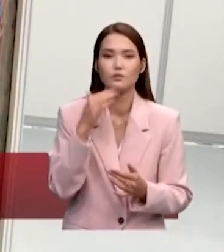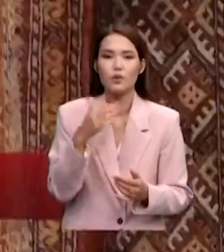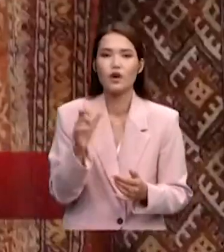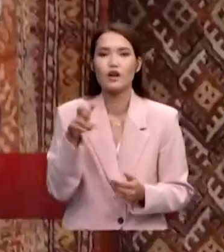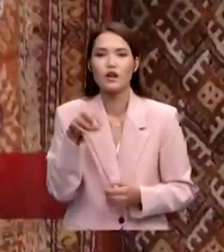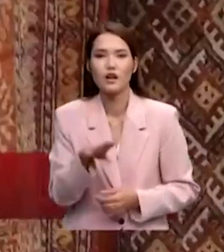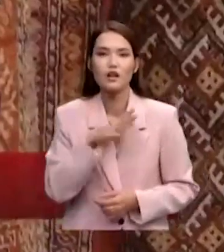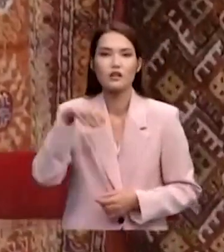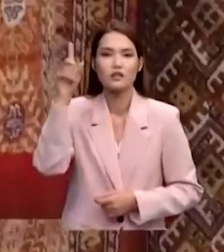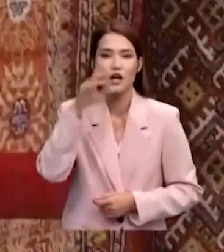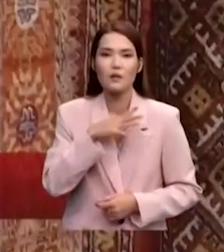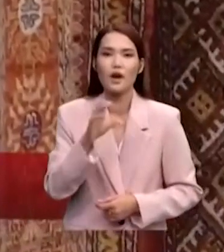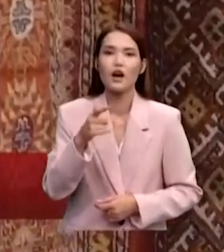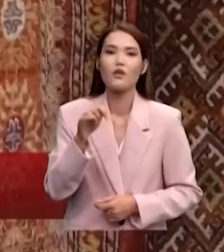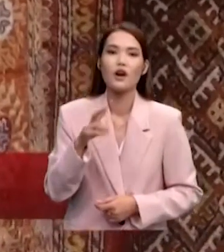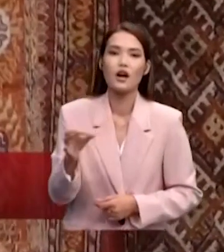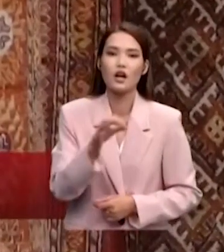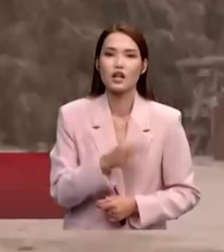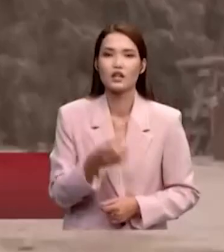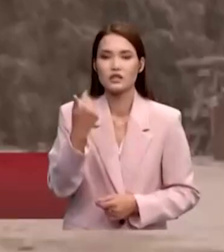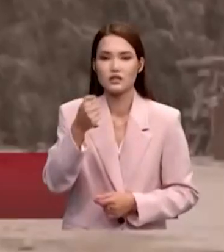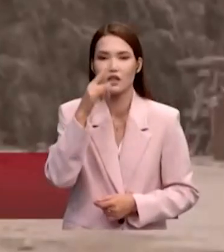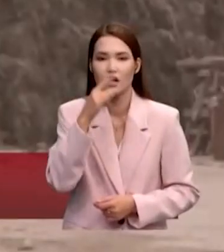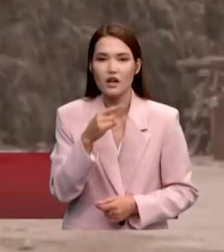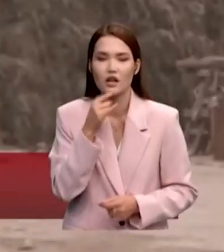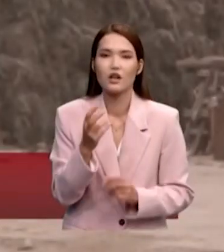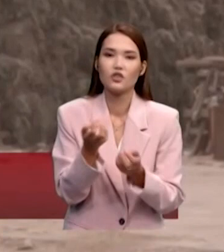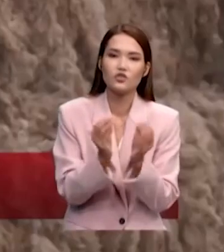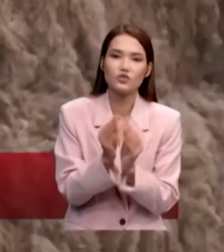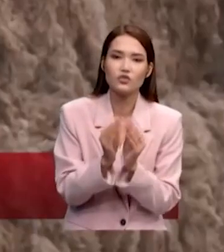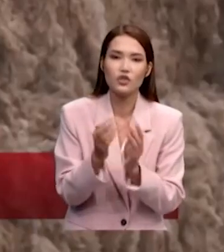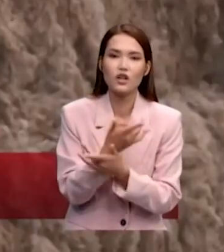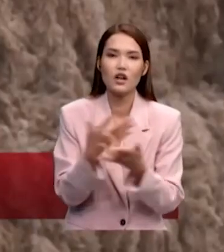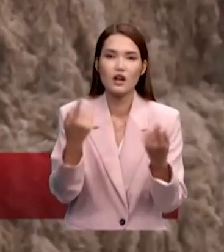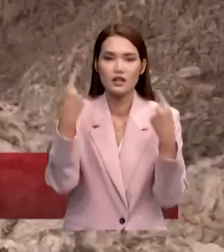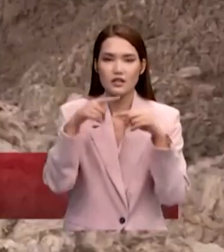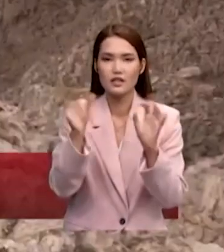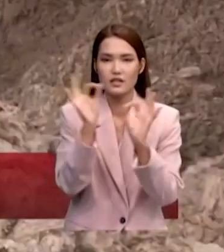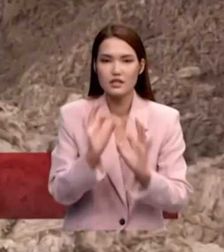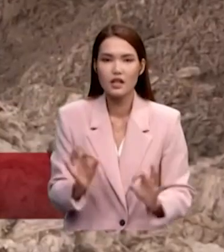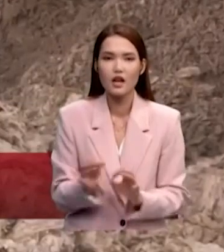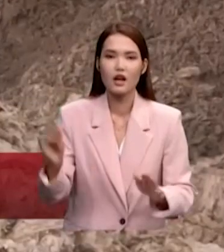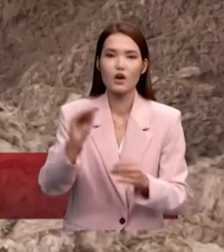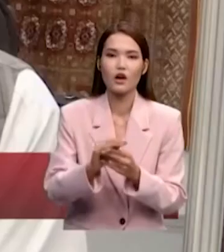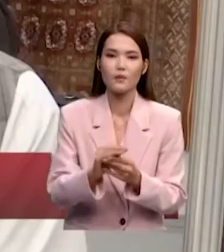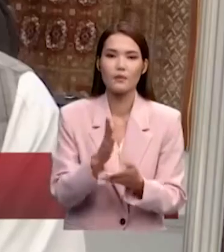выбрасывают. Как отмечают афганские специалисты, дешевая казахстанская шерсть при этом высокого качества идеально подходит для изготовления ковров.